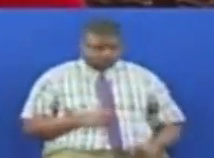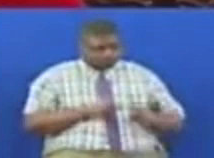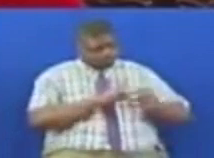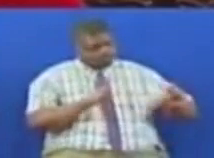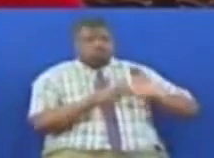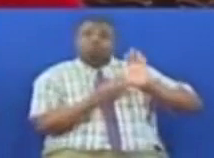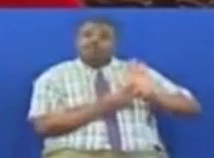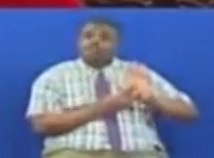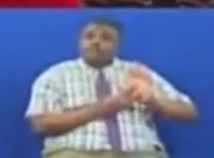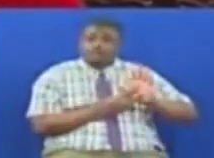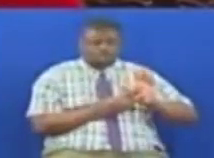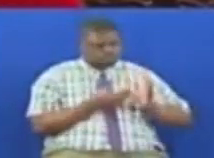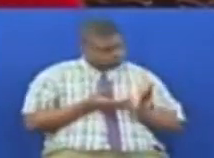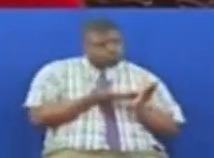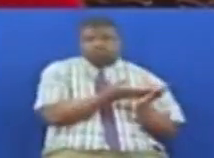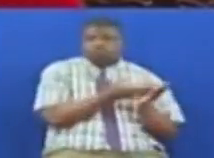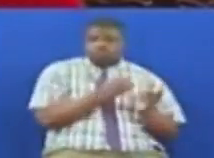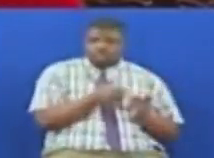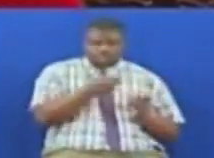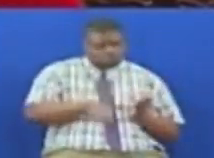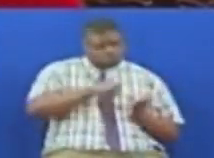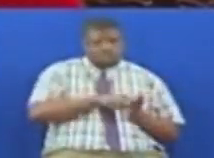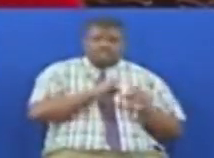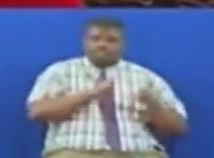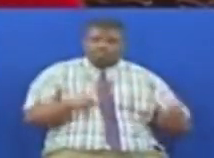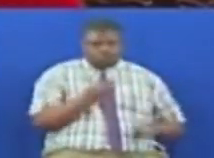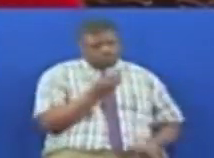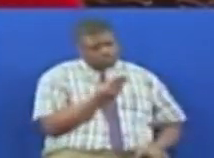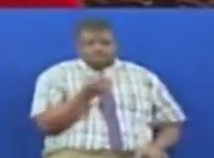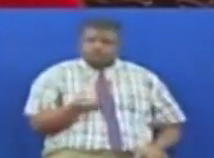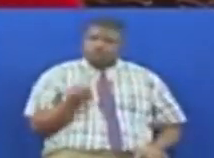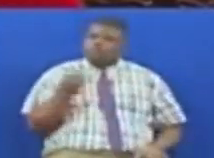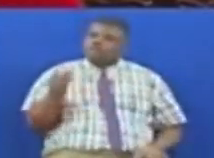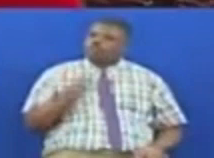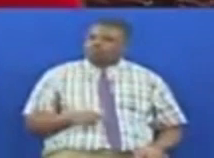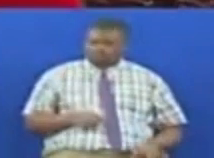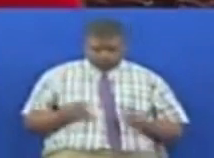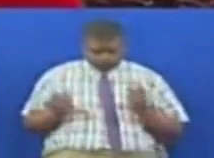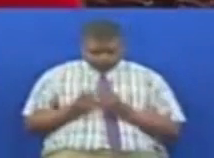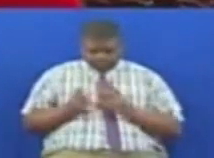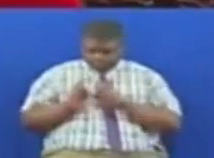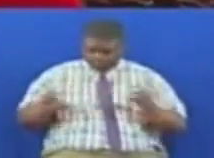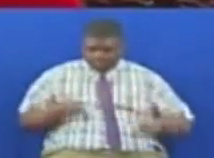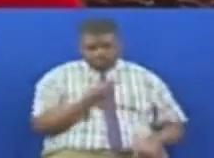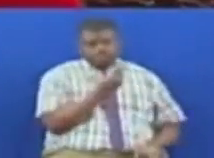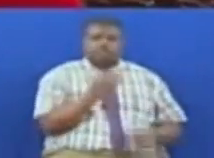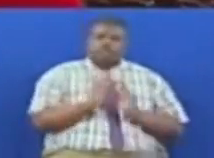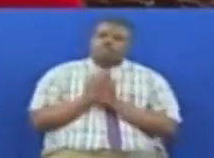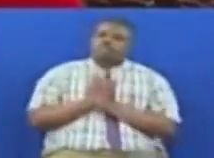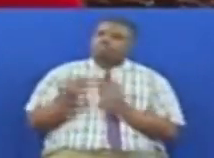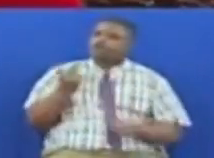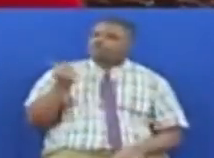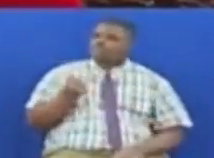7 cha mswada kinaongeza pia kifungu cha 4 kifungu kidogo cha 3. Hata hivyo, ibara mbili za katiba ya Jamhuri ya Muungano wa